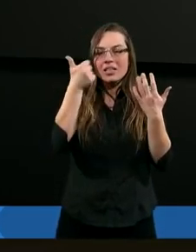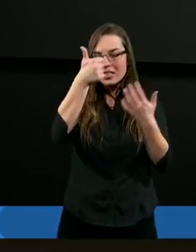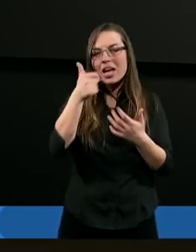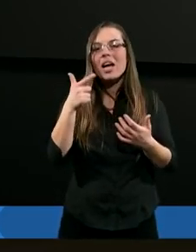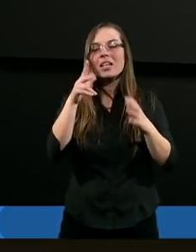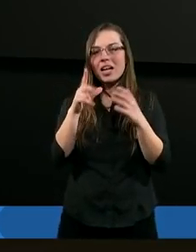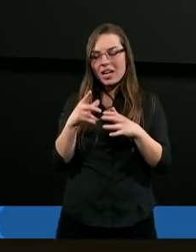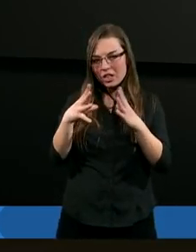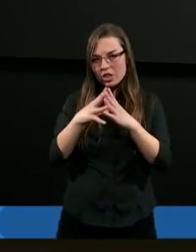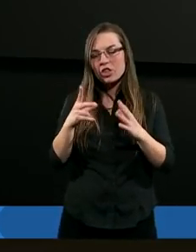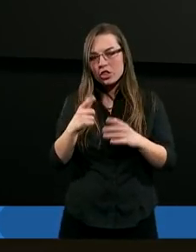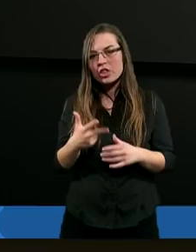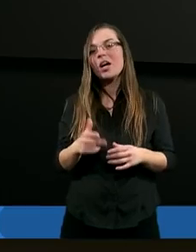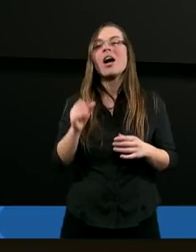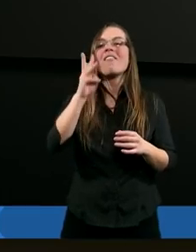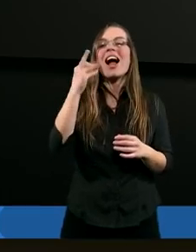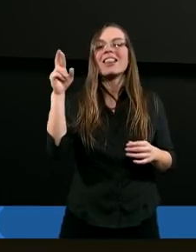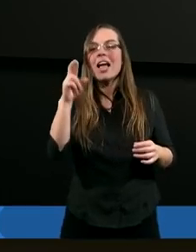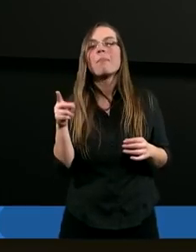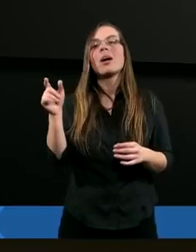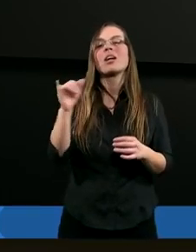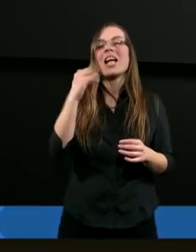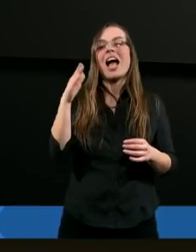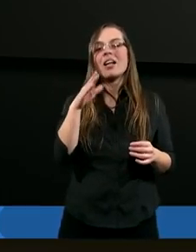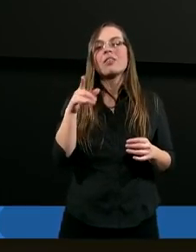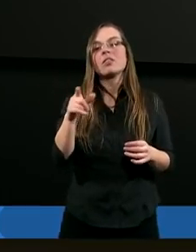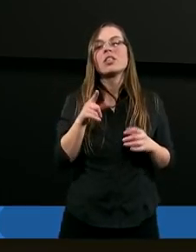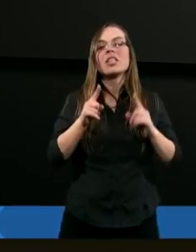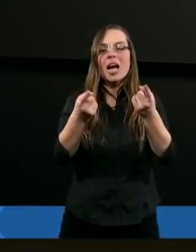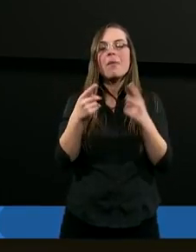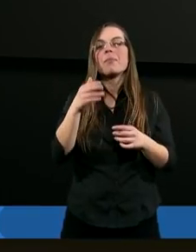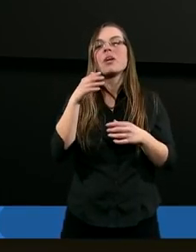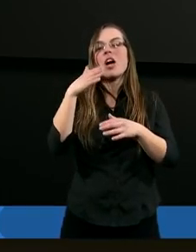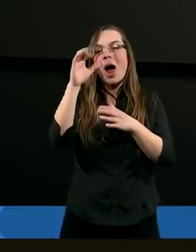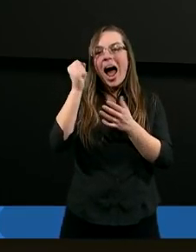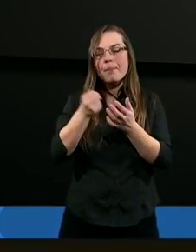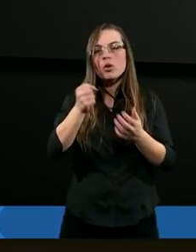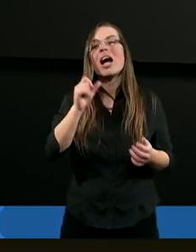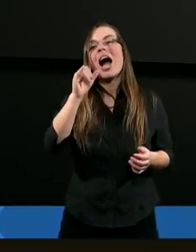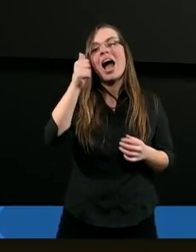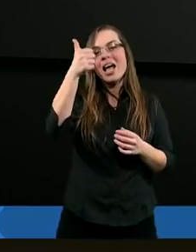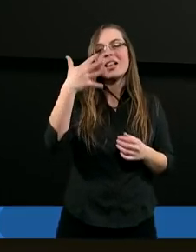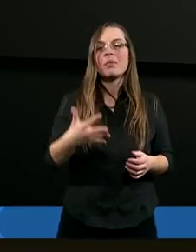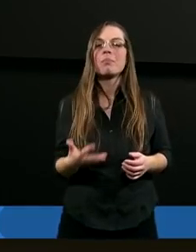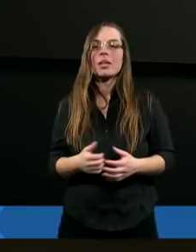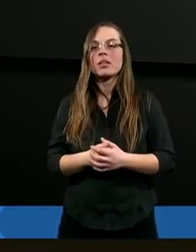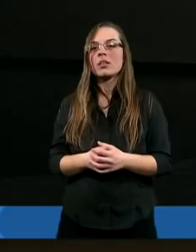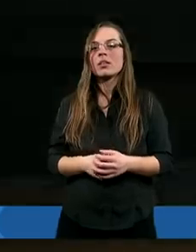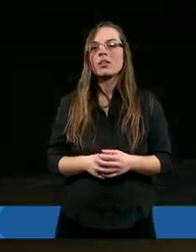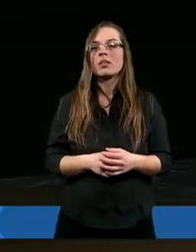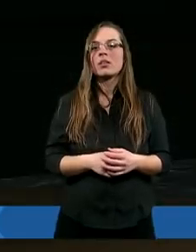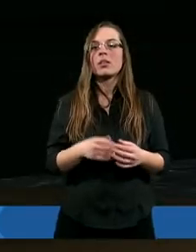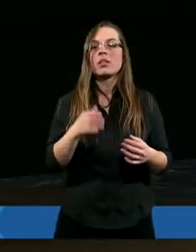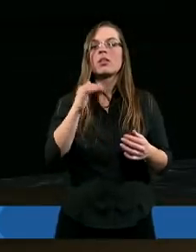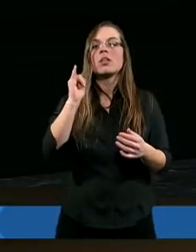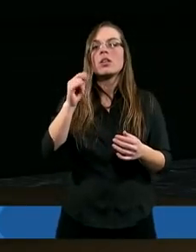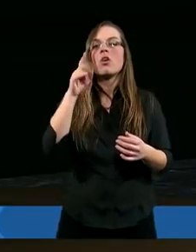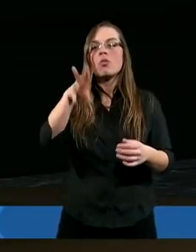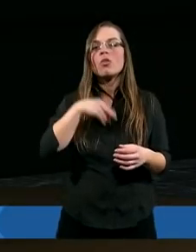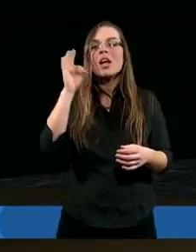.33, Waldemar i Janusz, Dzieje Apostolskie 1.5. Po kolei będziemy czytali.